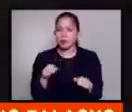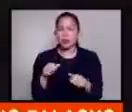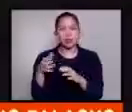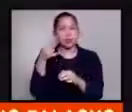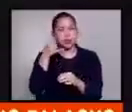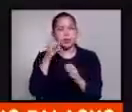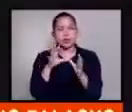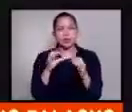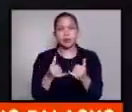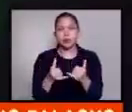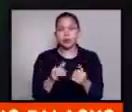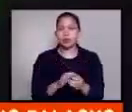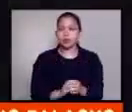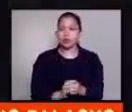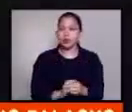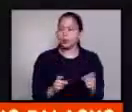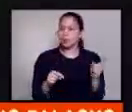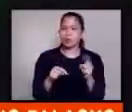company.